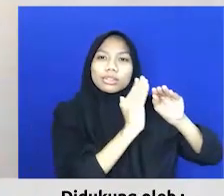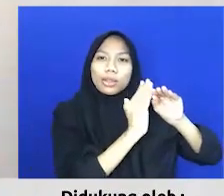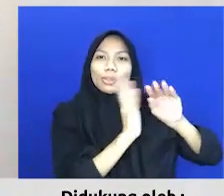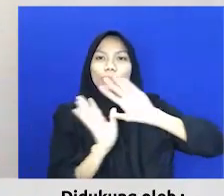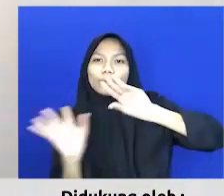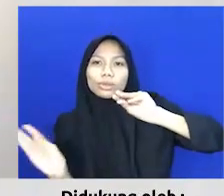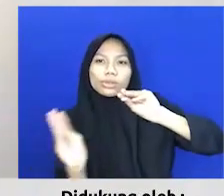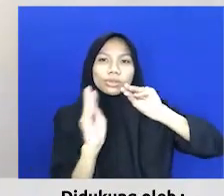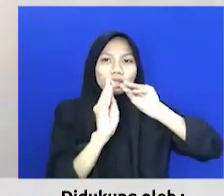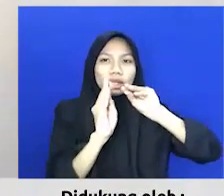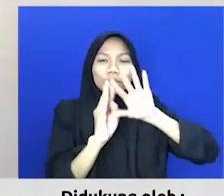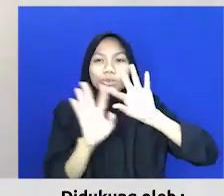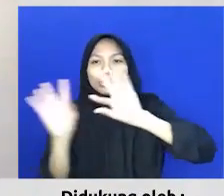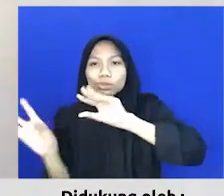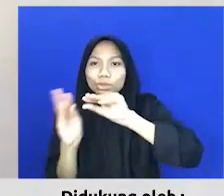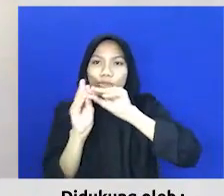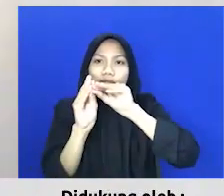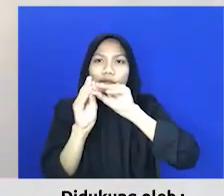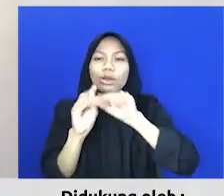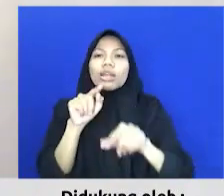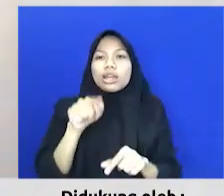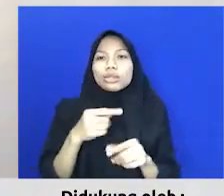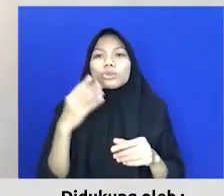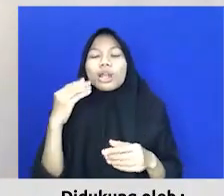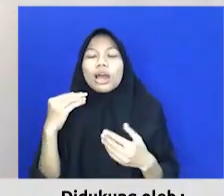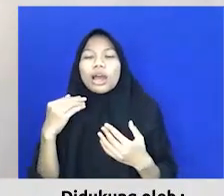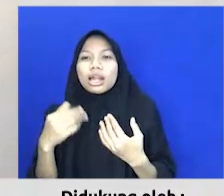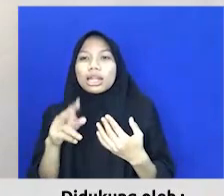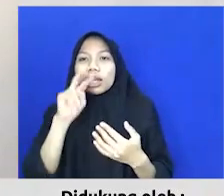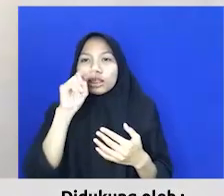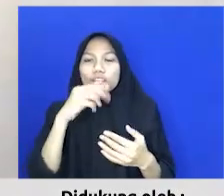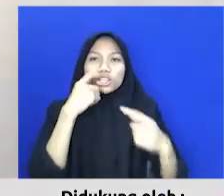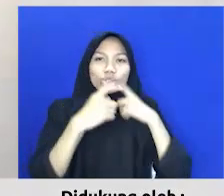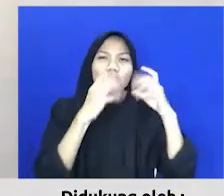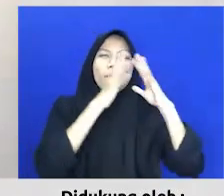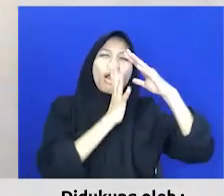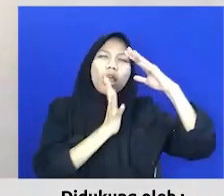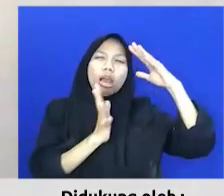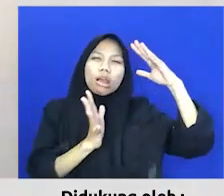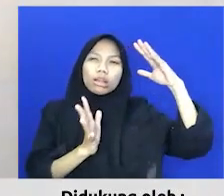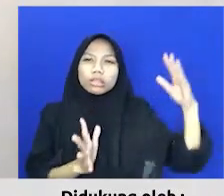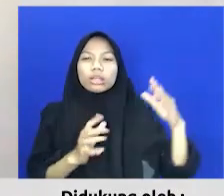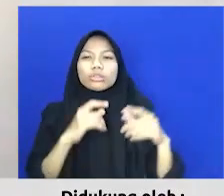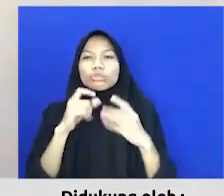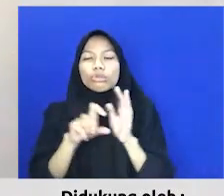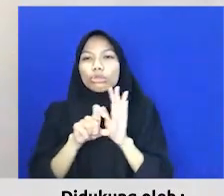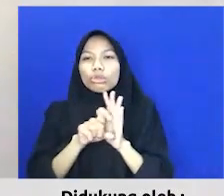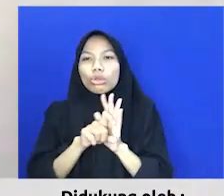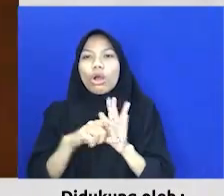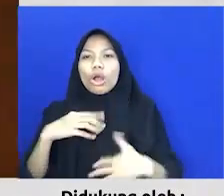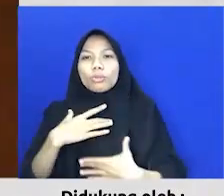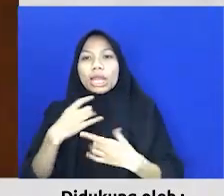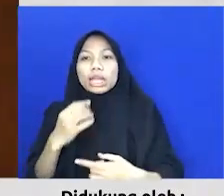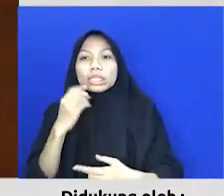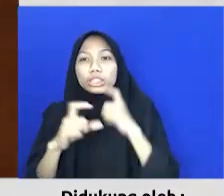Pak. Nah, tapi randai itu kan setiap mulanya ada intro begitu. Ya. Dan